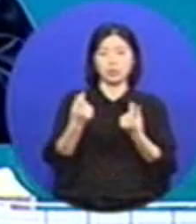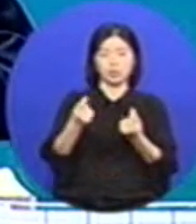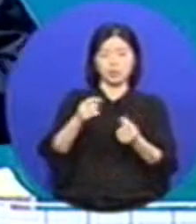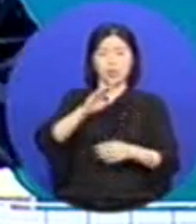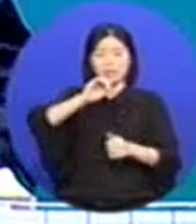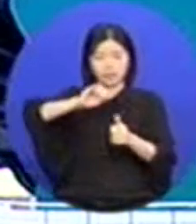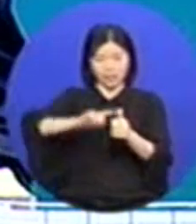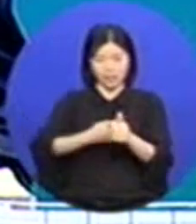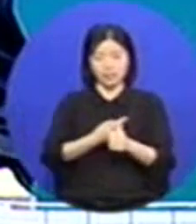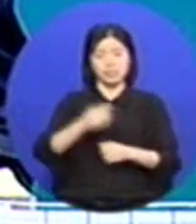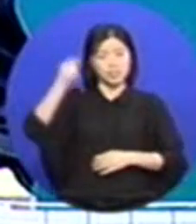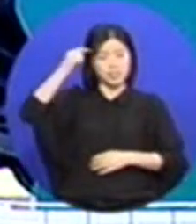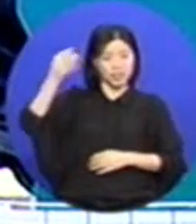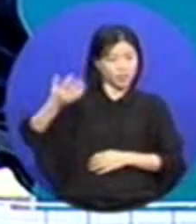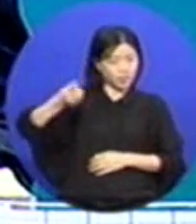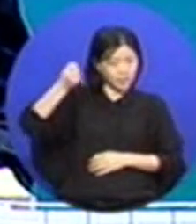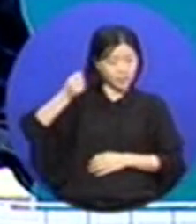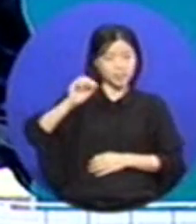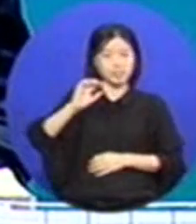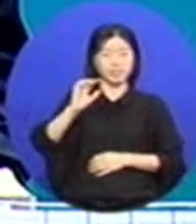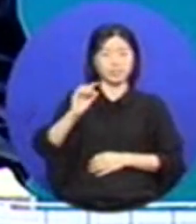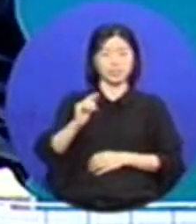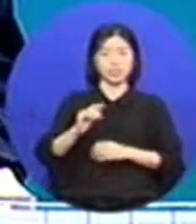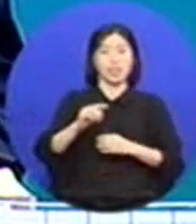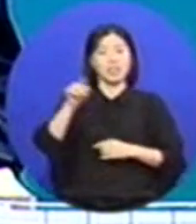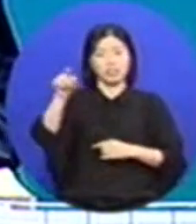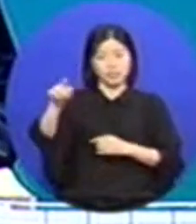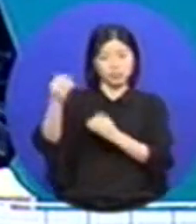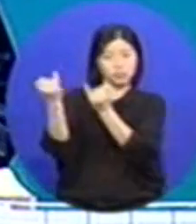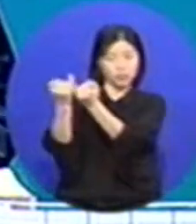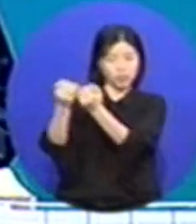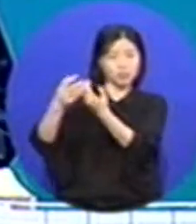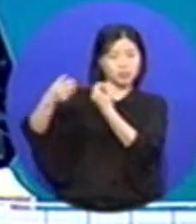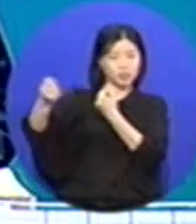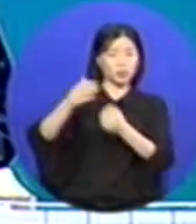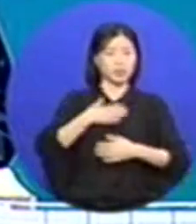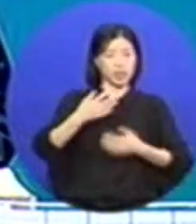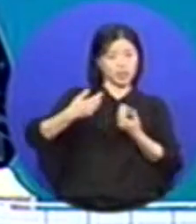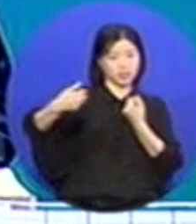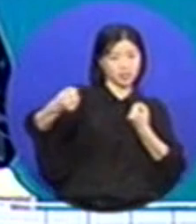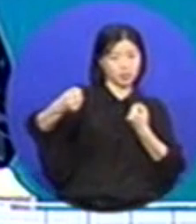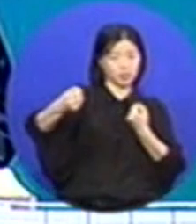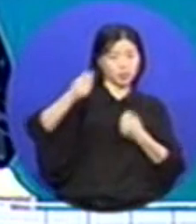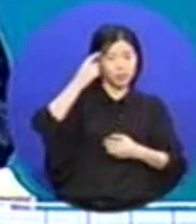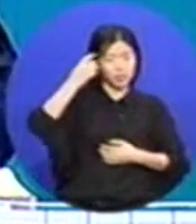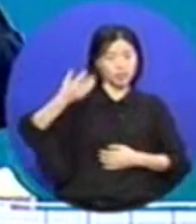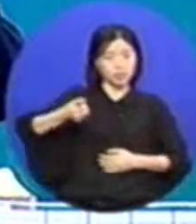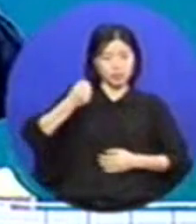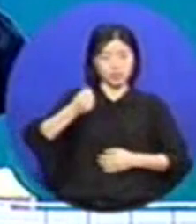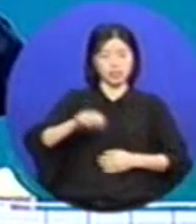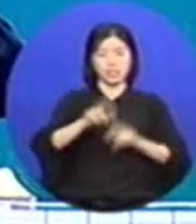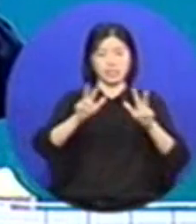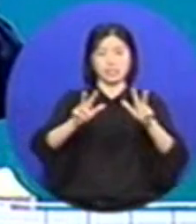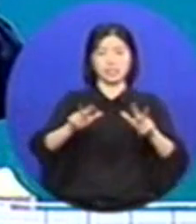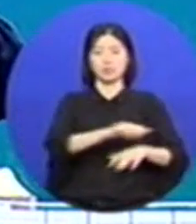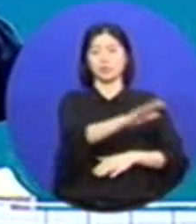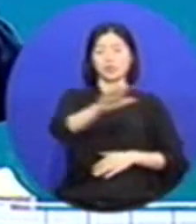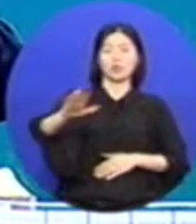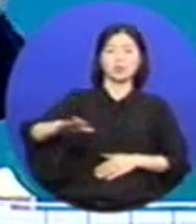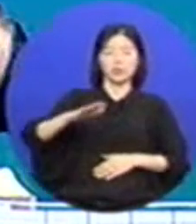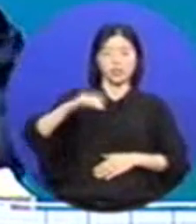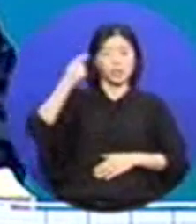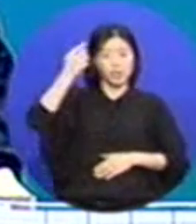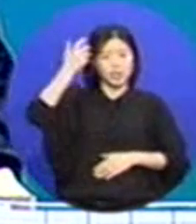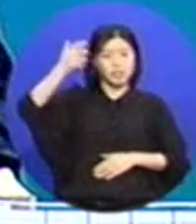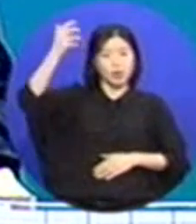아니면 그 사람 그 사람 이고 나는 나고 이렇게 생각되는 지 따라서 지금 여러분의 영적인 상태가